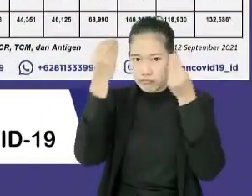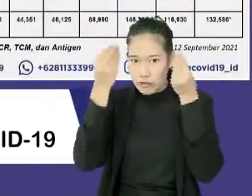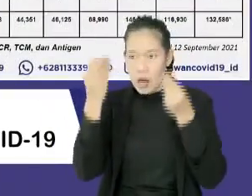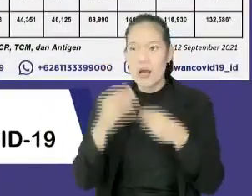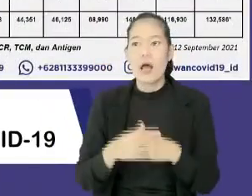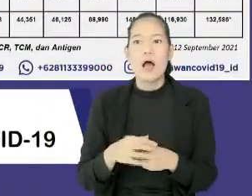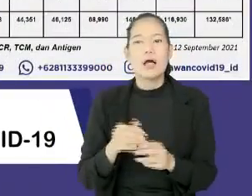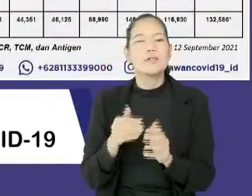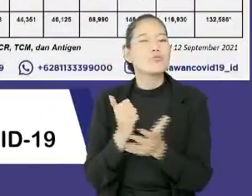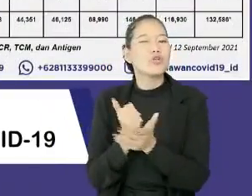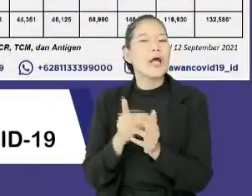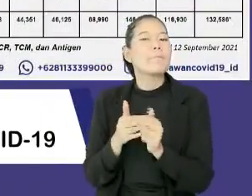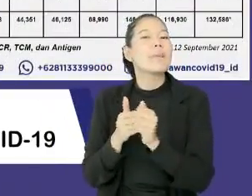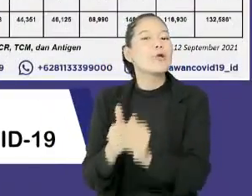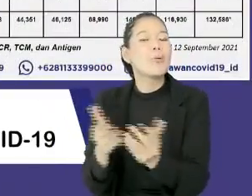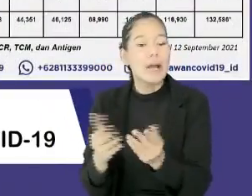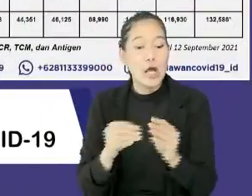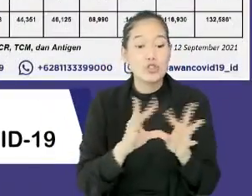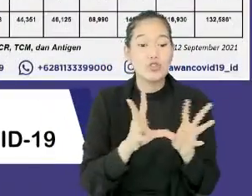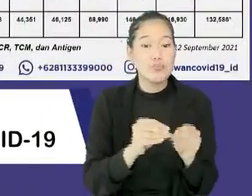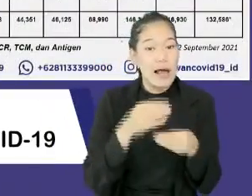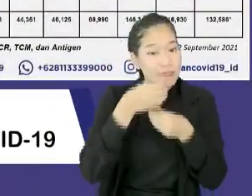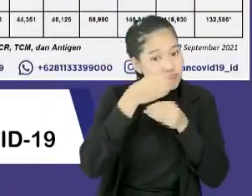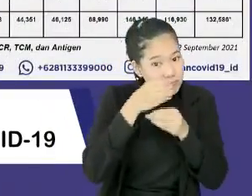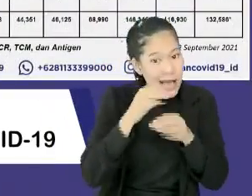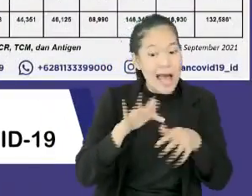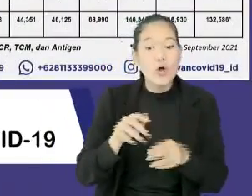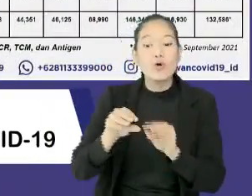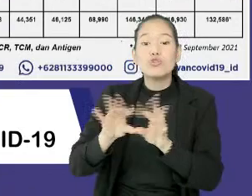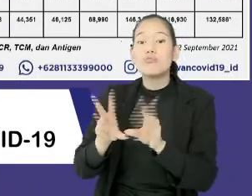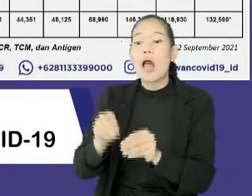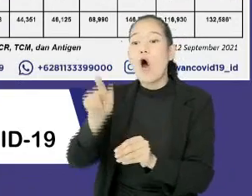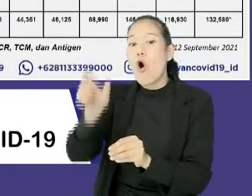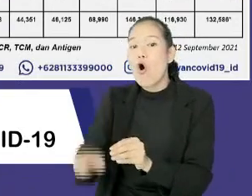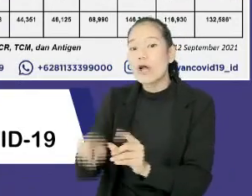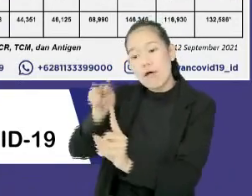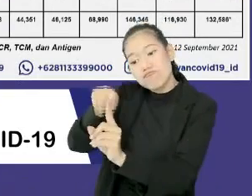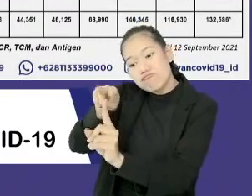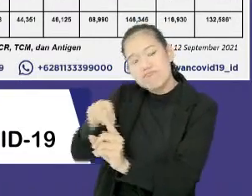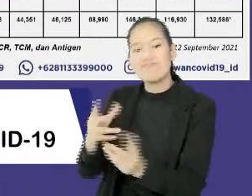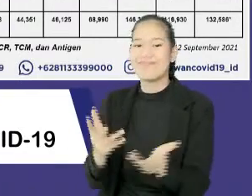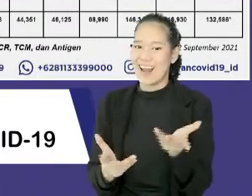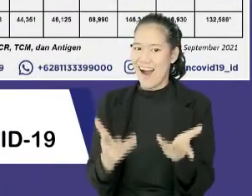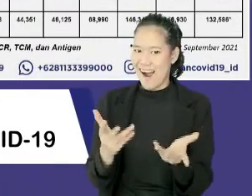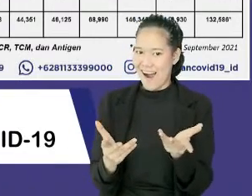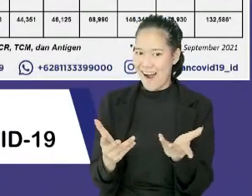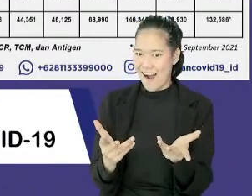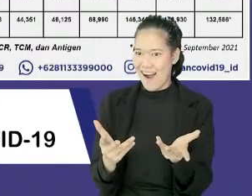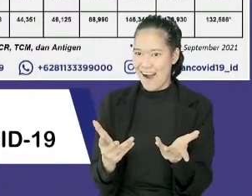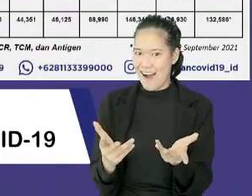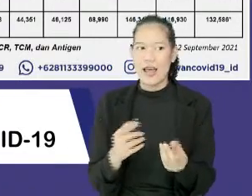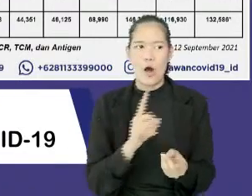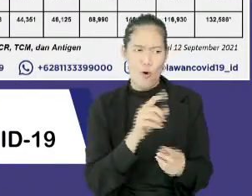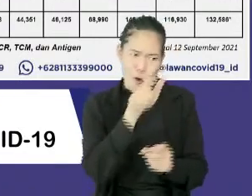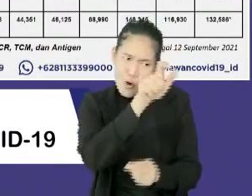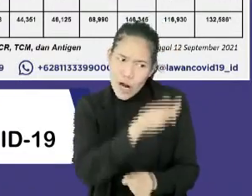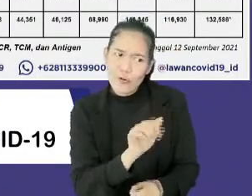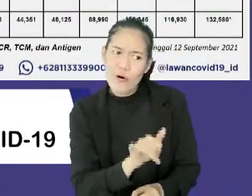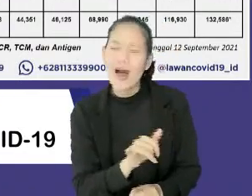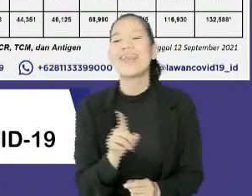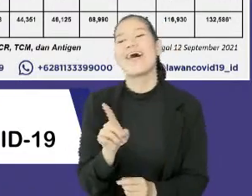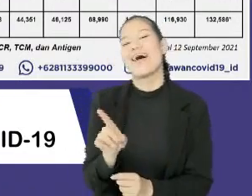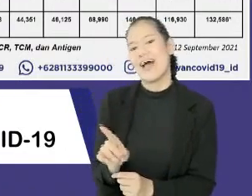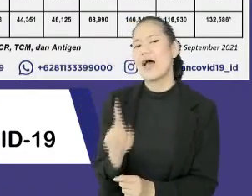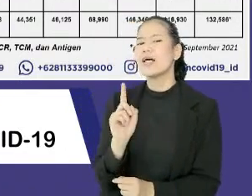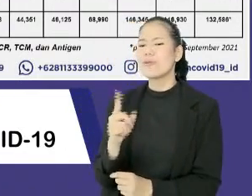nih yang harus jadi patokan tuh jumlah spesimen atau jumlah orang diperiksa nah gitu Karang dong nah gitu